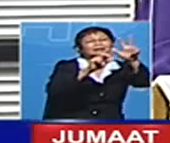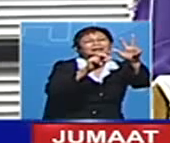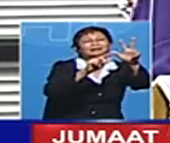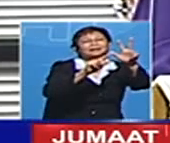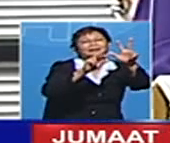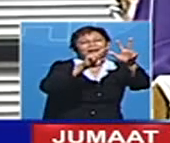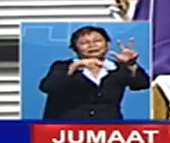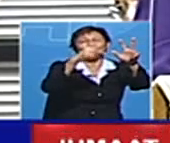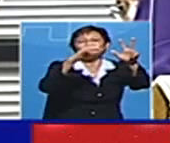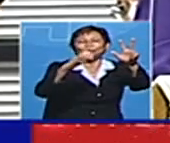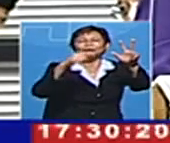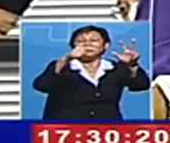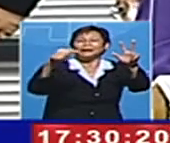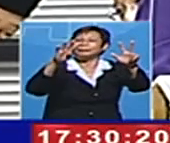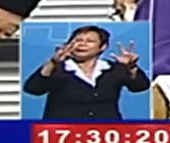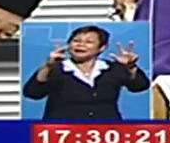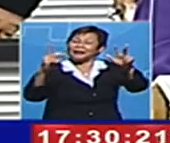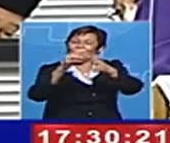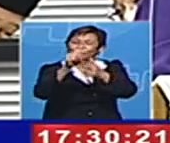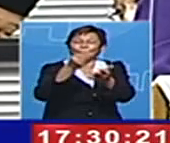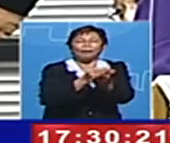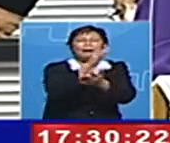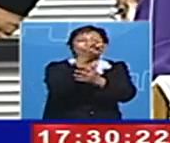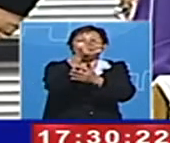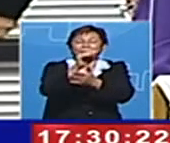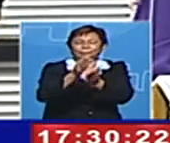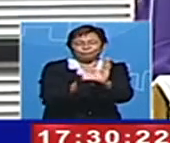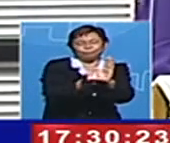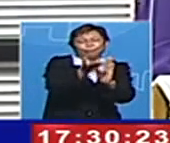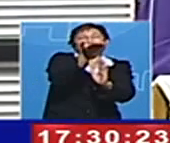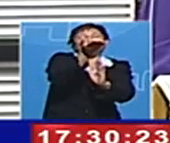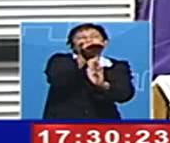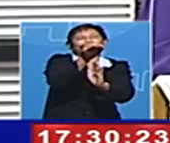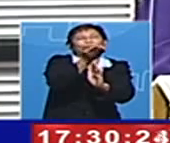r001 hingga r000 pemberian brm ditingkatkan